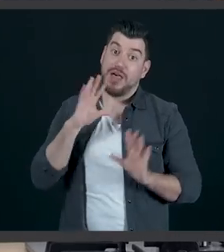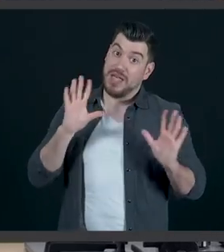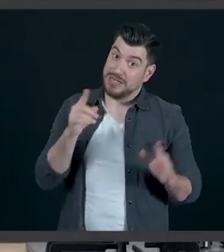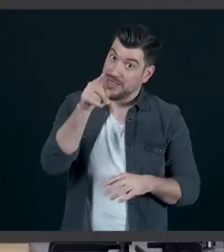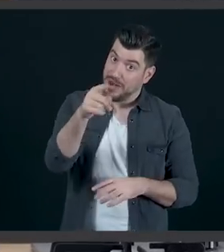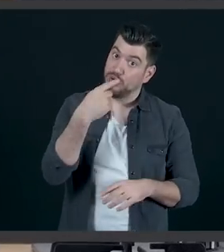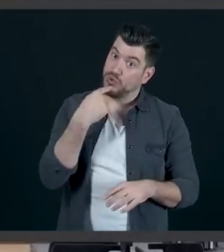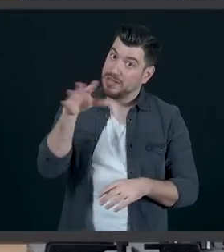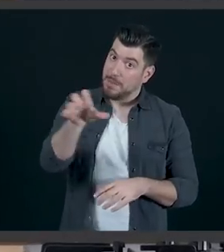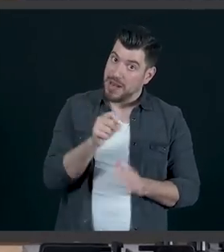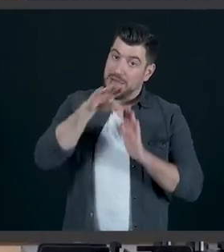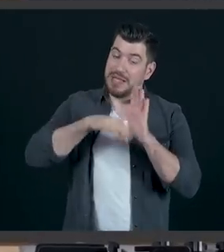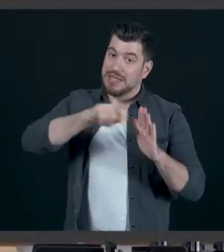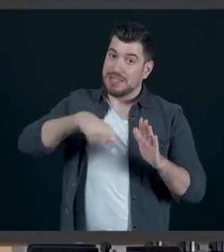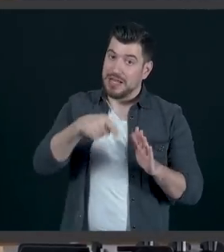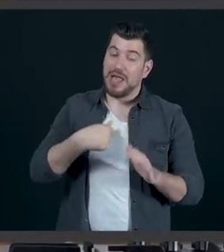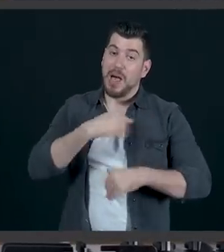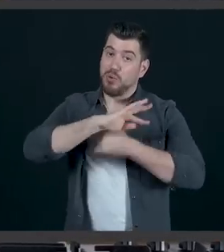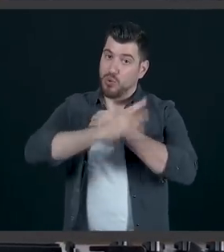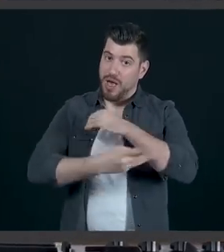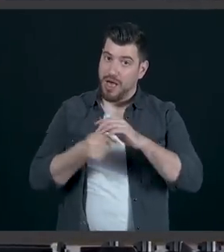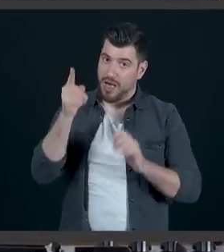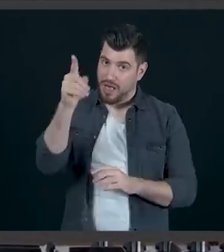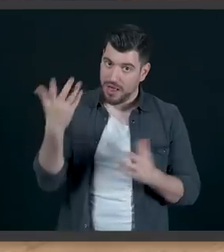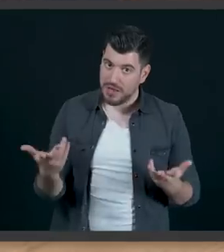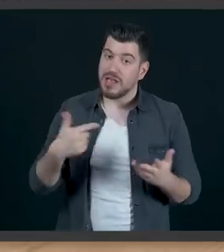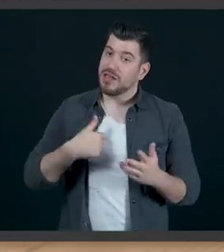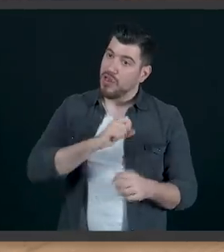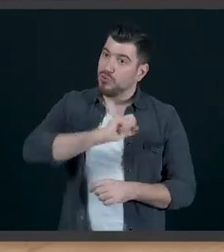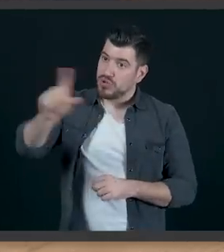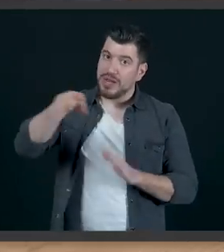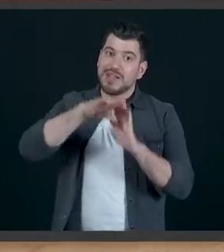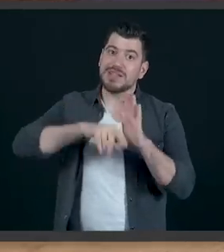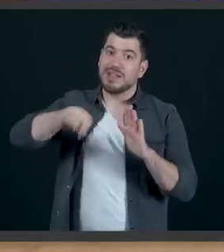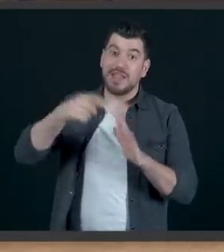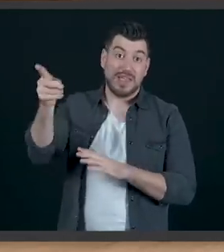πήραμε τη συνταγή από το Kitchen Lab και θα στέλνετε το link για να μπαίνουν μέσα να τη βλέπουν.